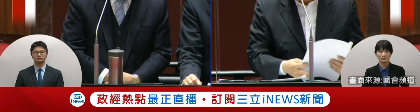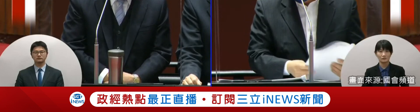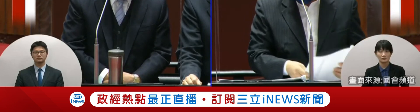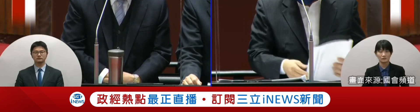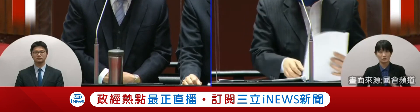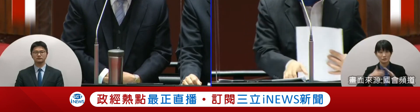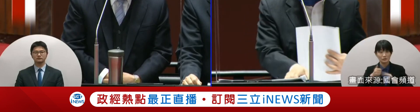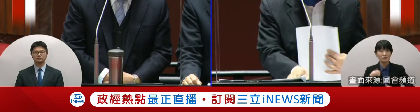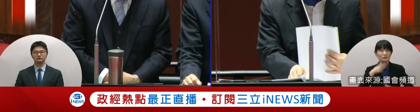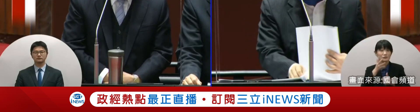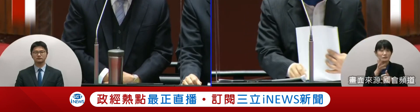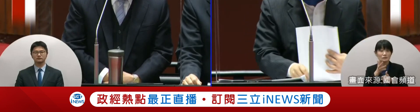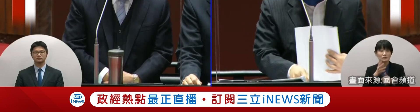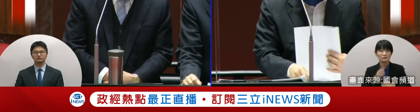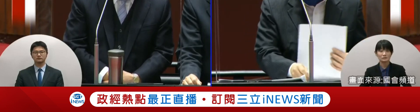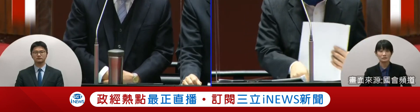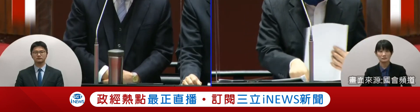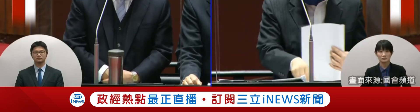院长，我问你一个事情哦，